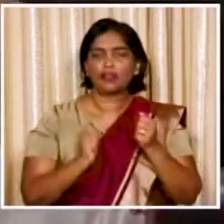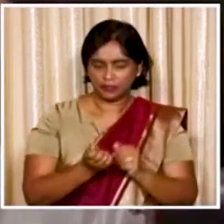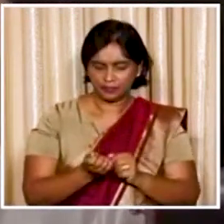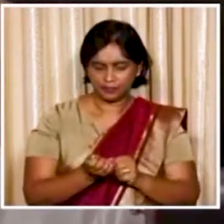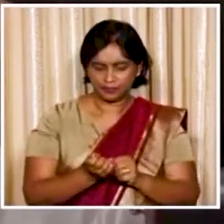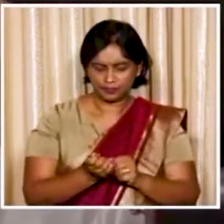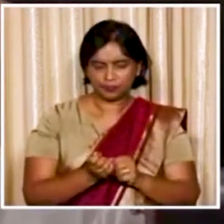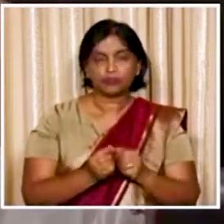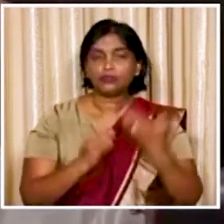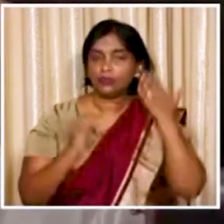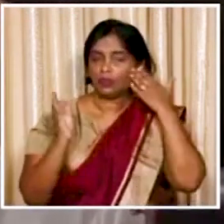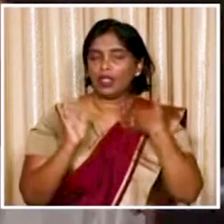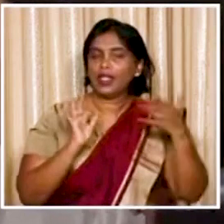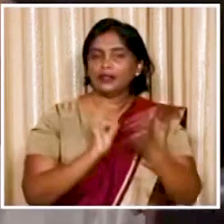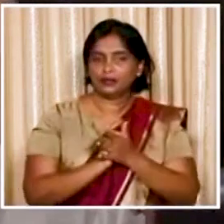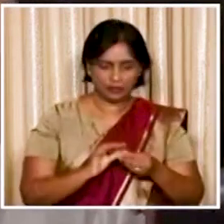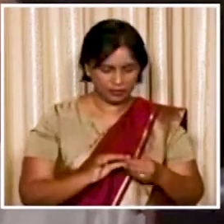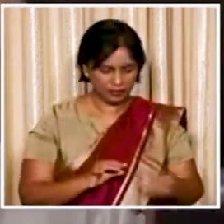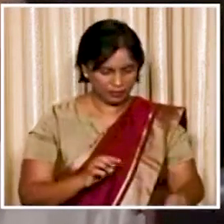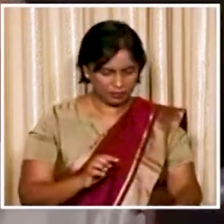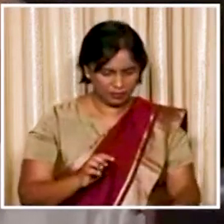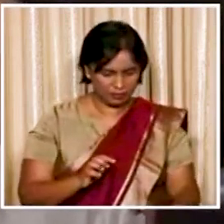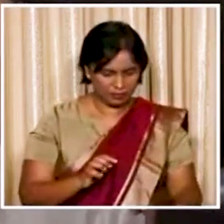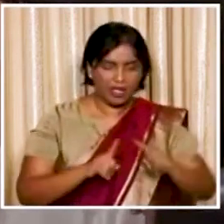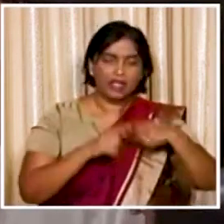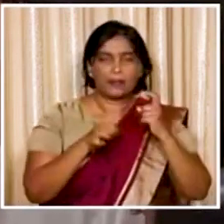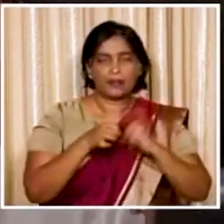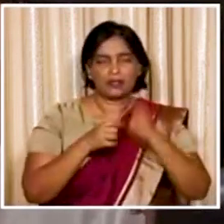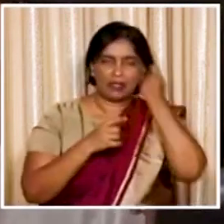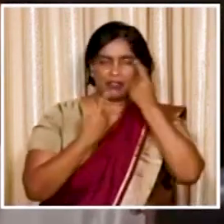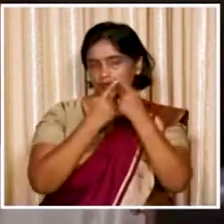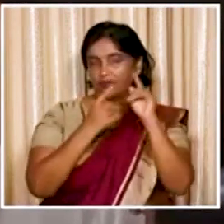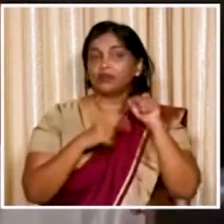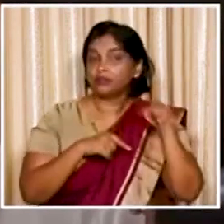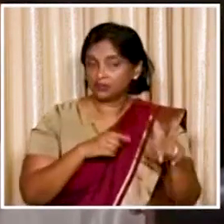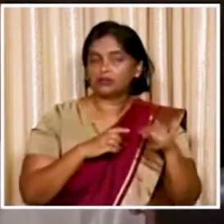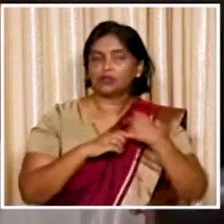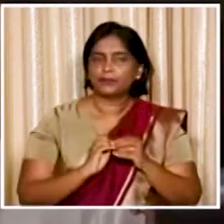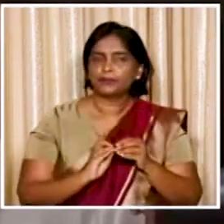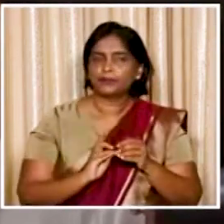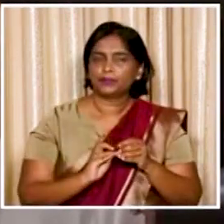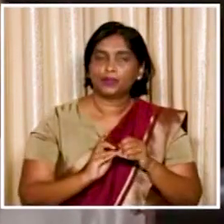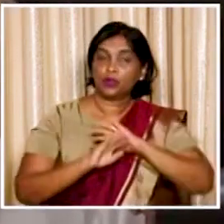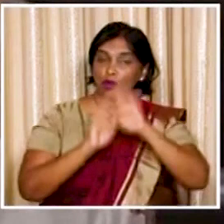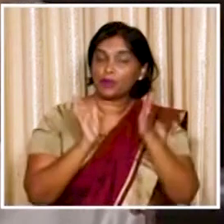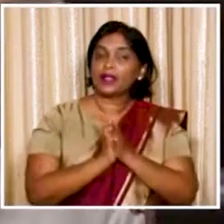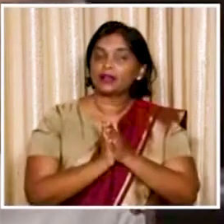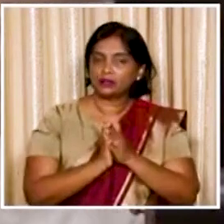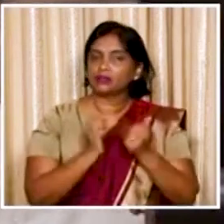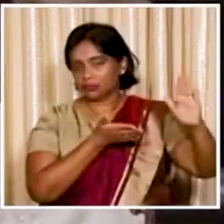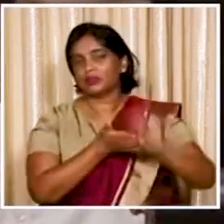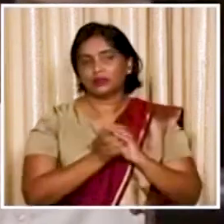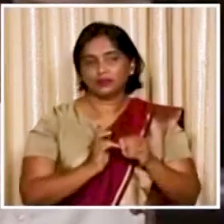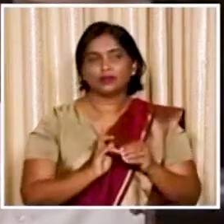කටයුත්ත කරන්න මේ සඳහා අපි එකතු වෙමු අනෙක් ප්‍රශ්න ගැන විවිධ මත තියෙන්න පුළුවන් ඒත් මේකට මම කියන්නේ අපි හැම එක්කෙනාටම එකතු වෙලා ඒ සහයෝගය